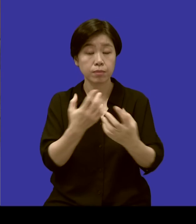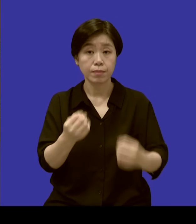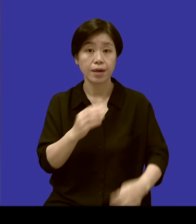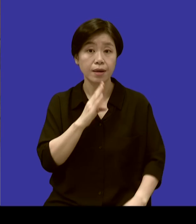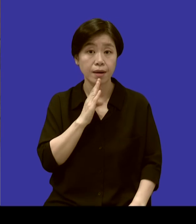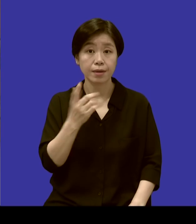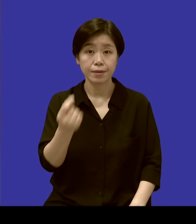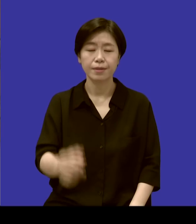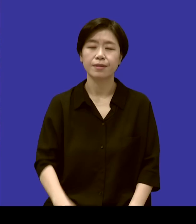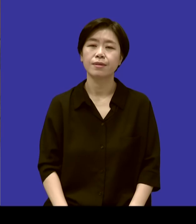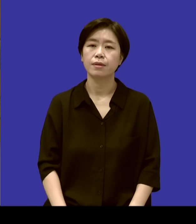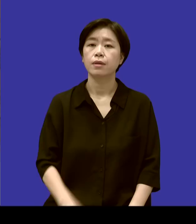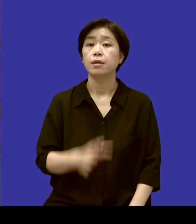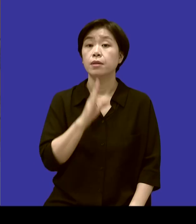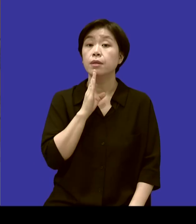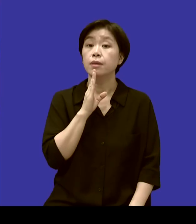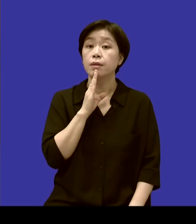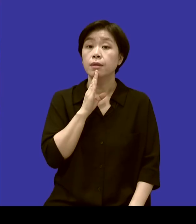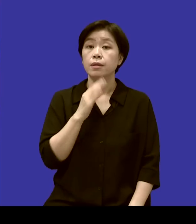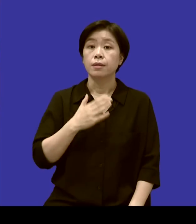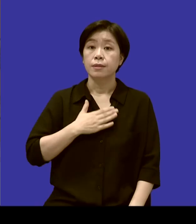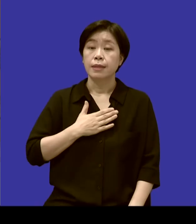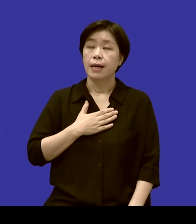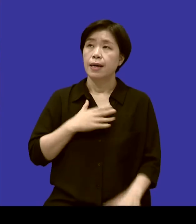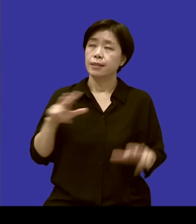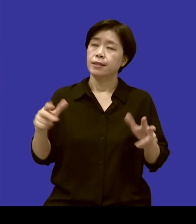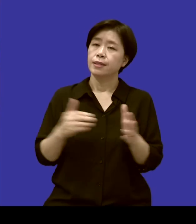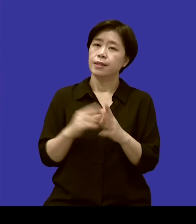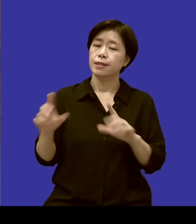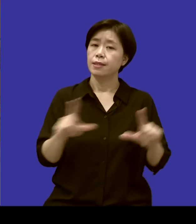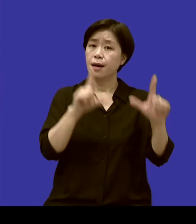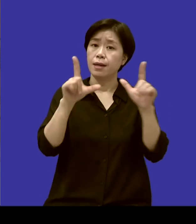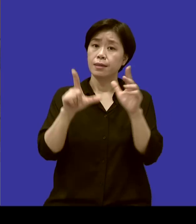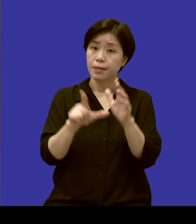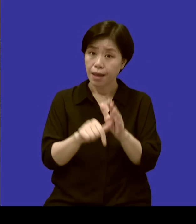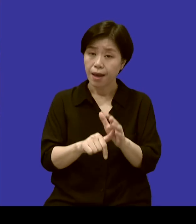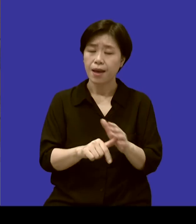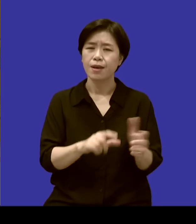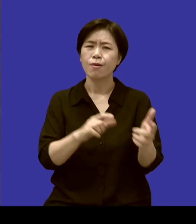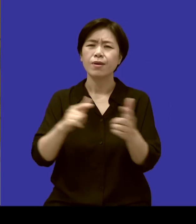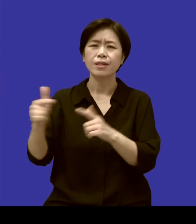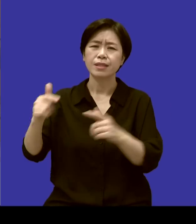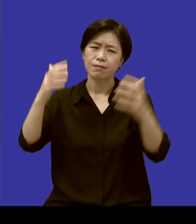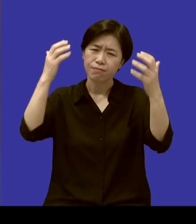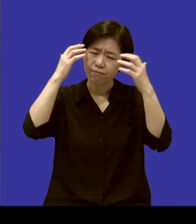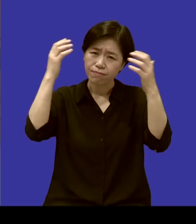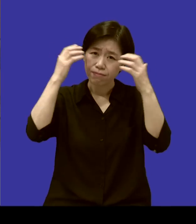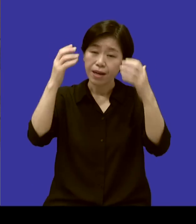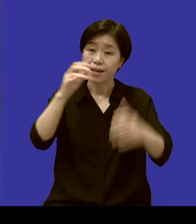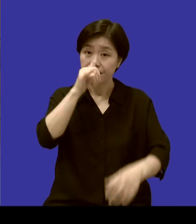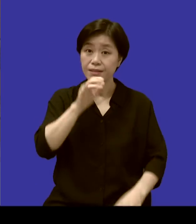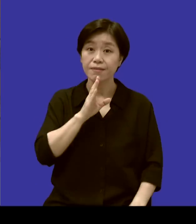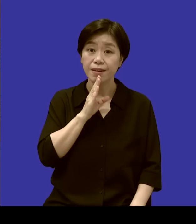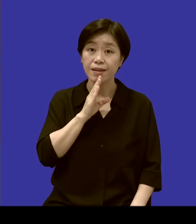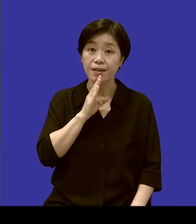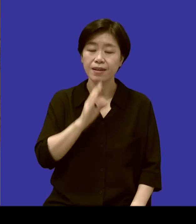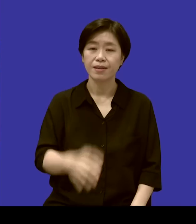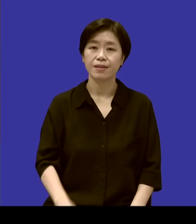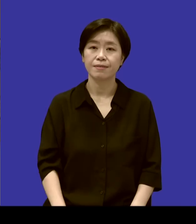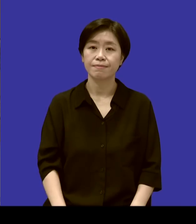그렇고 내 삶에 모든 일어났던 일련의 그 고난들이 광야 대학교 그리고 그 정말